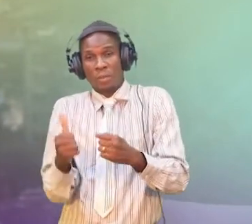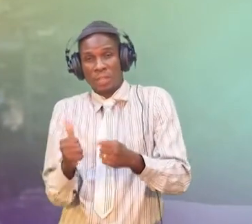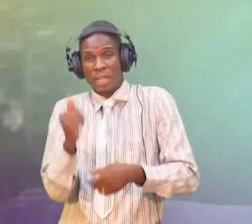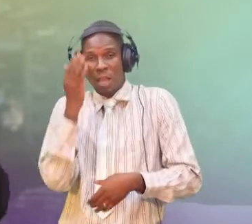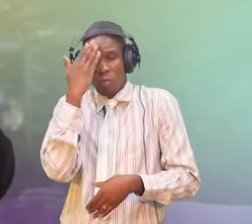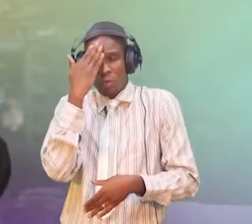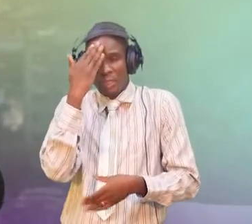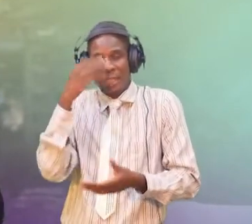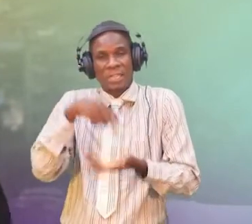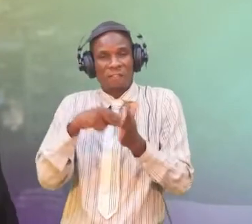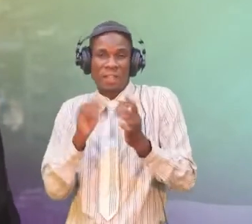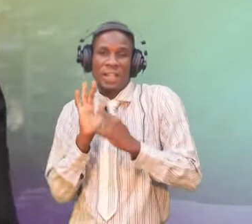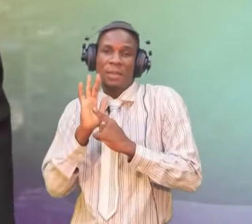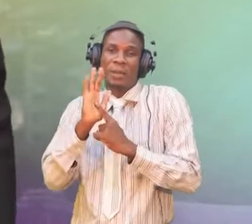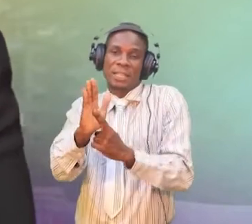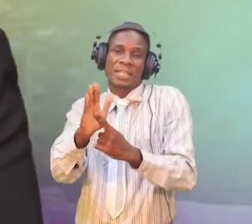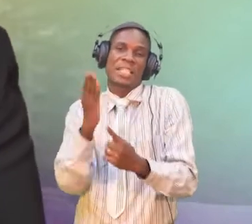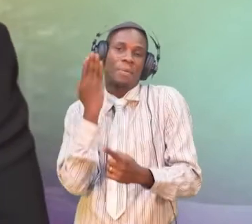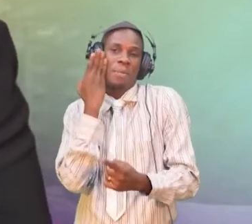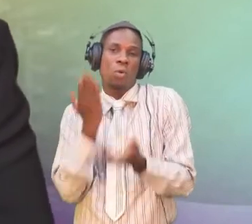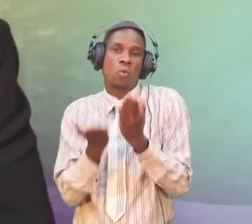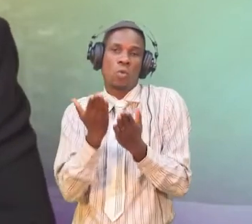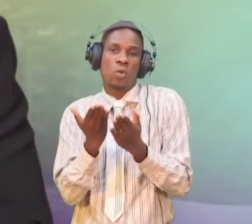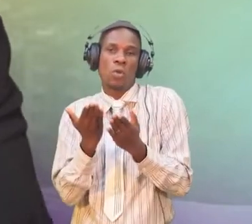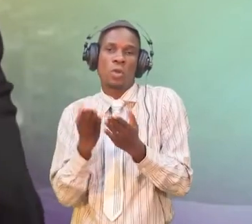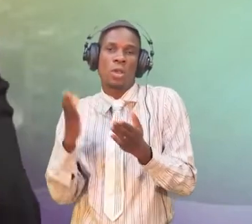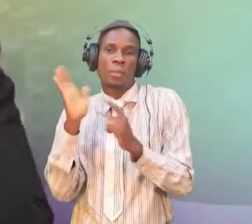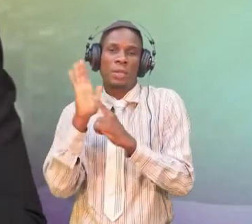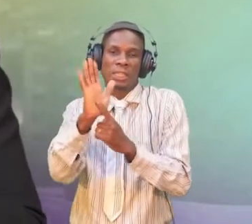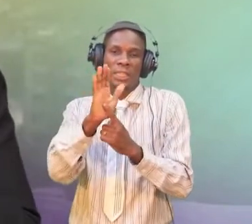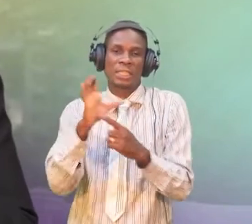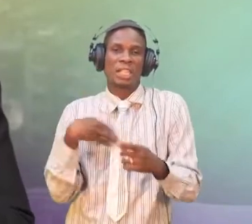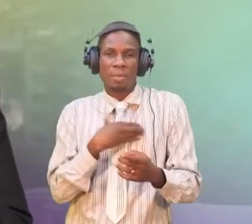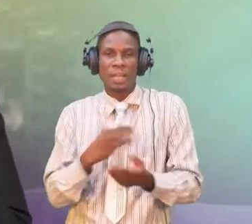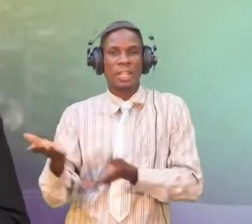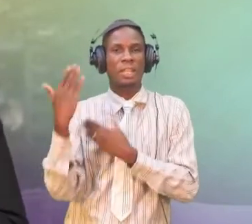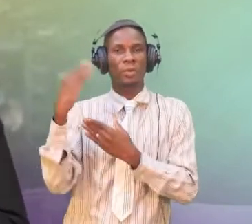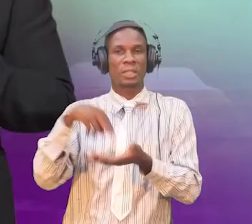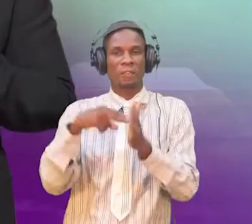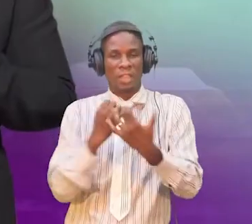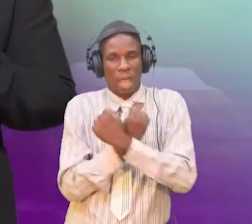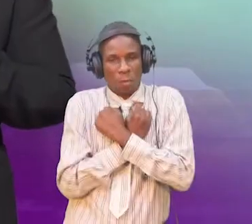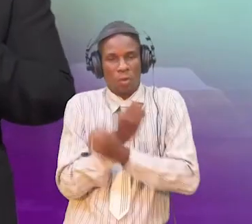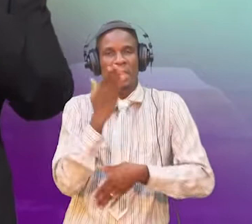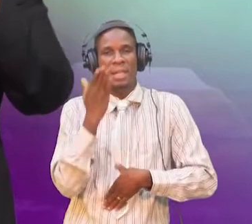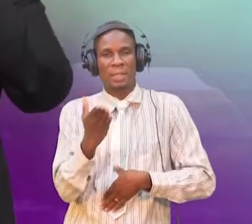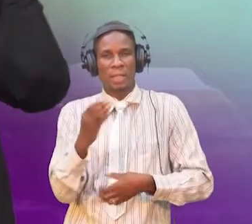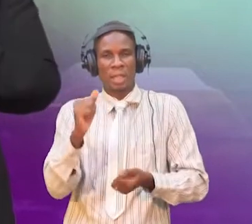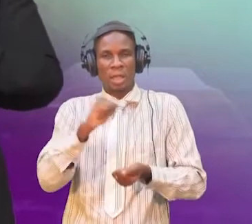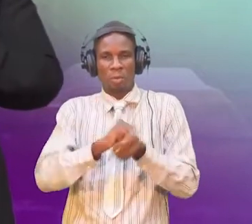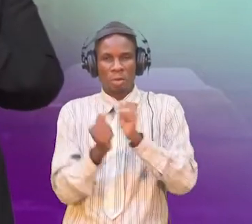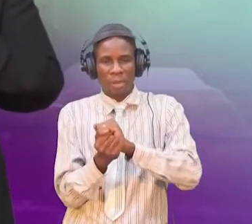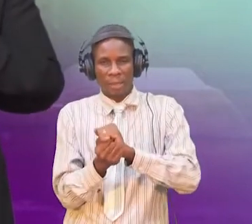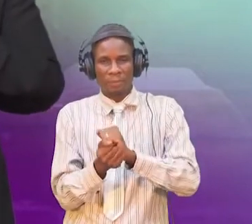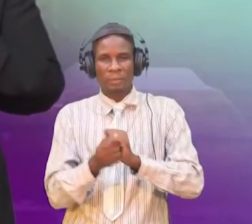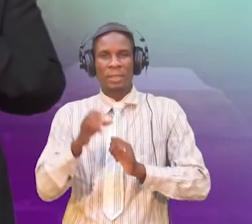kotutana wana ya nzoto ezali kolakisa na moko na mosusu ete kozala na ye ezali na ntina mpe ozali kosepela na yango eteni